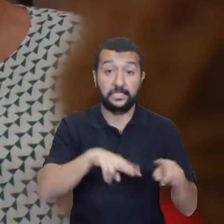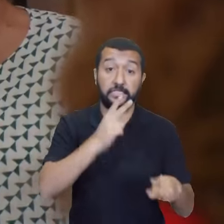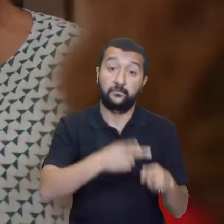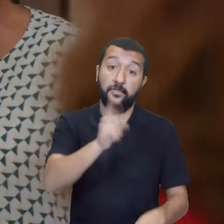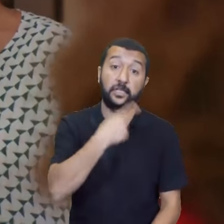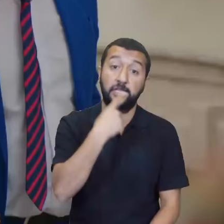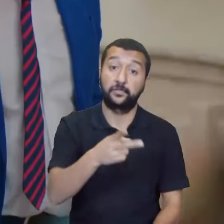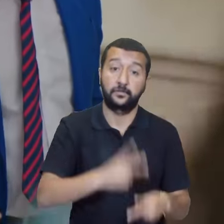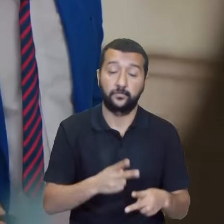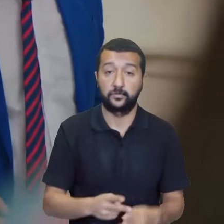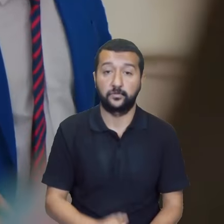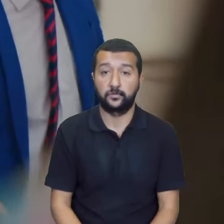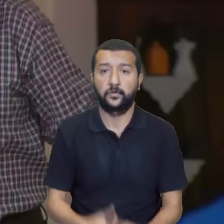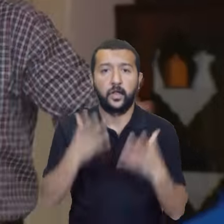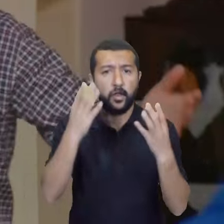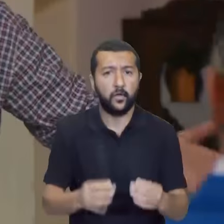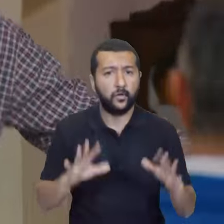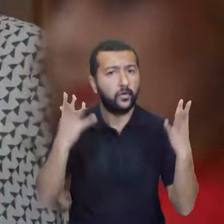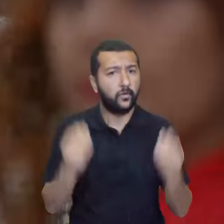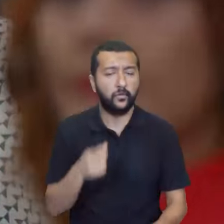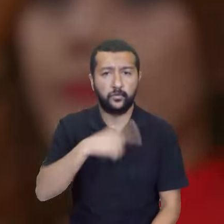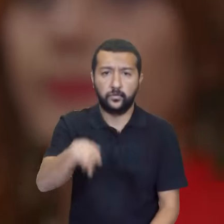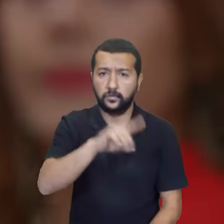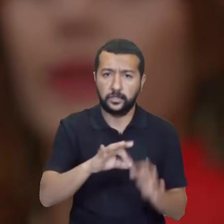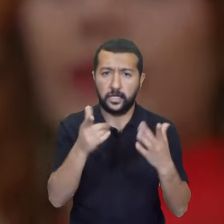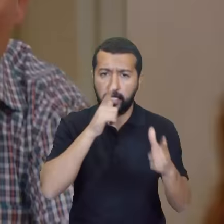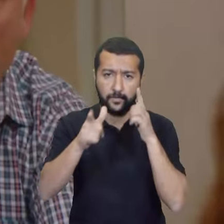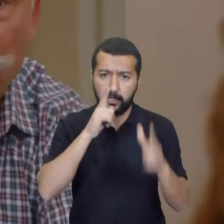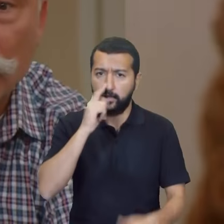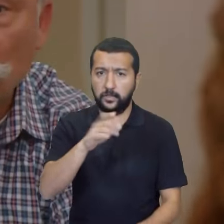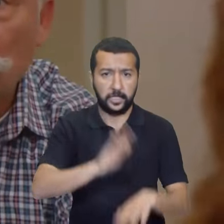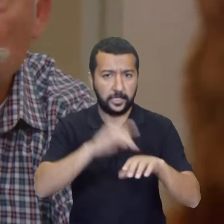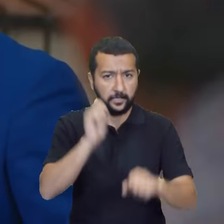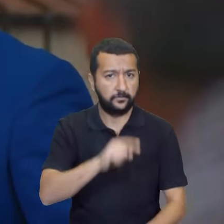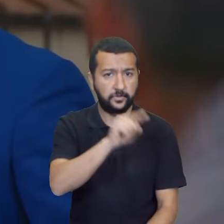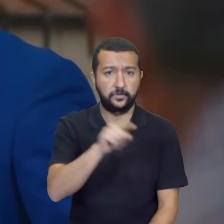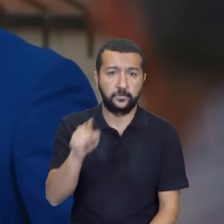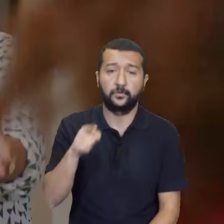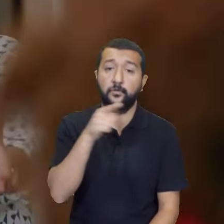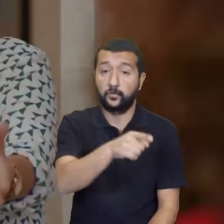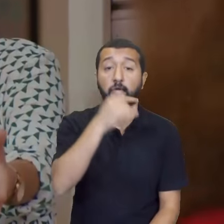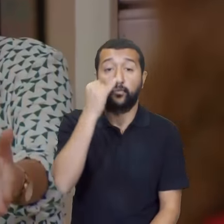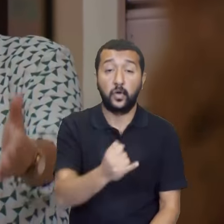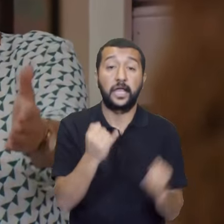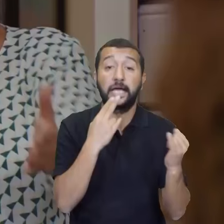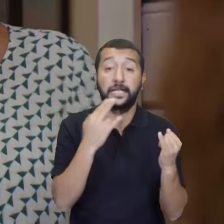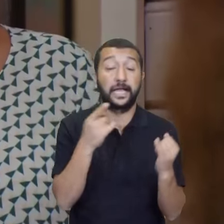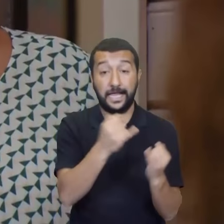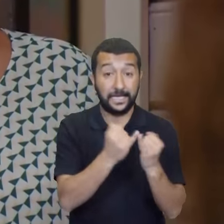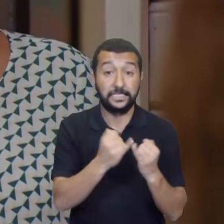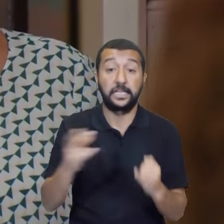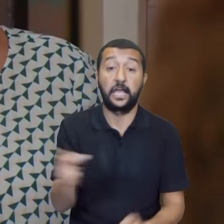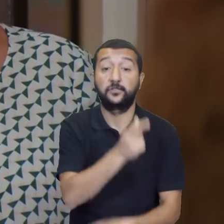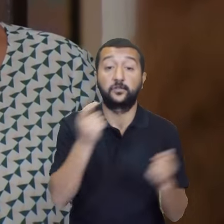çabuk sen de gir içeri, çabuk. Ne oluyor ya? Ne bu gürültü? Ne yapıyorsunuz siz? O mendeburcuk kardeşin